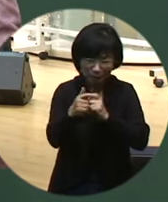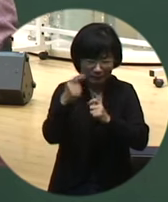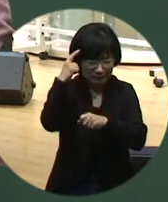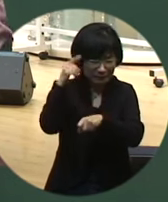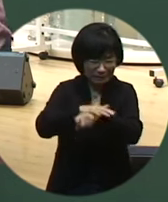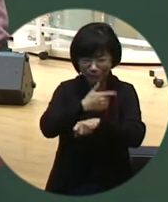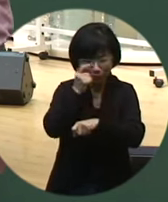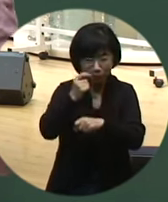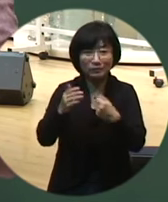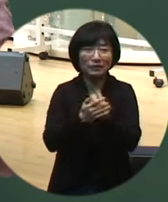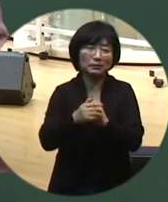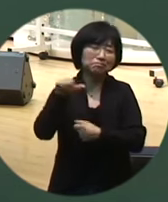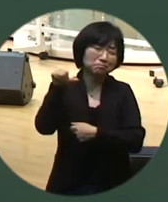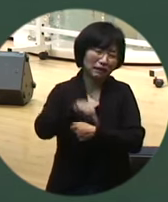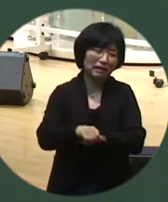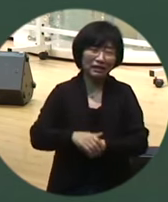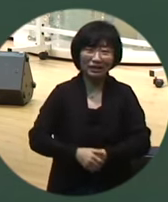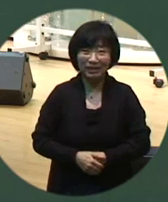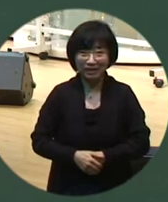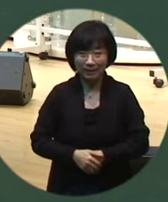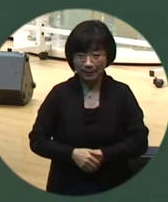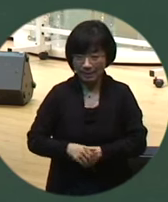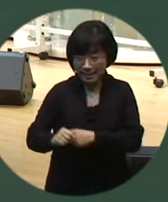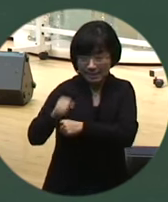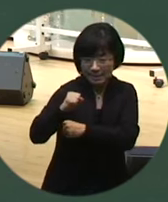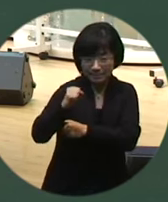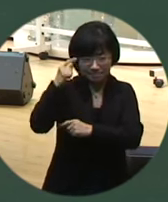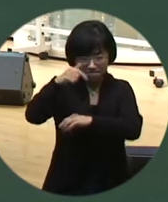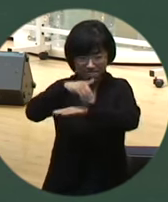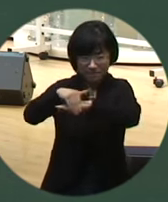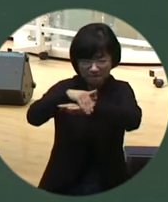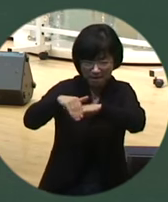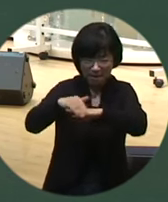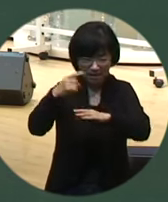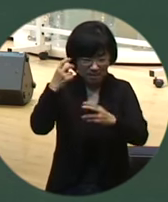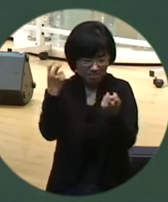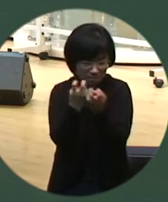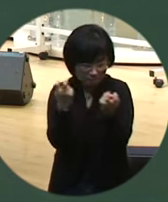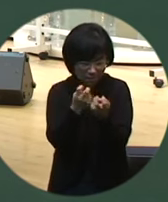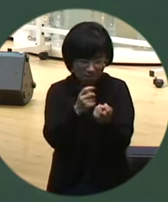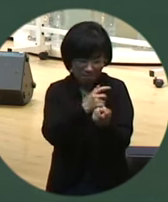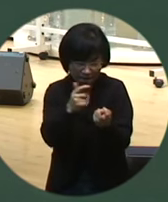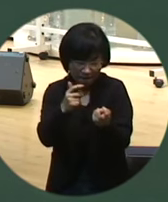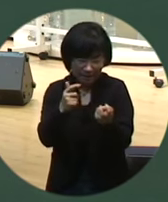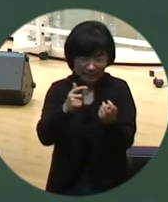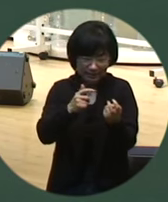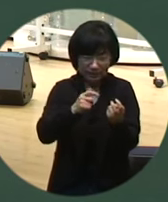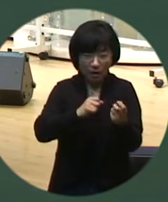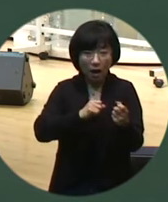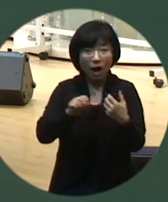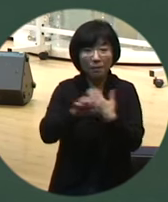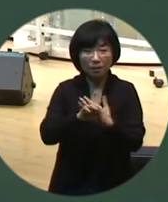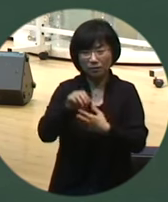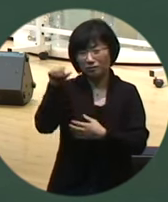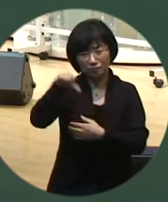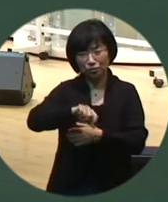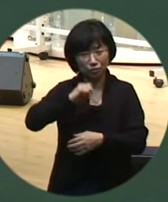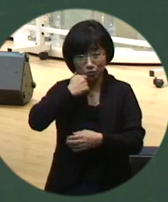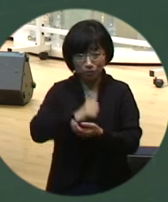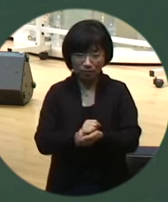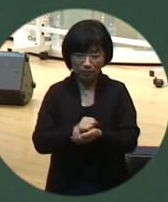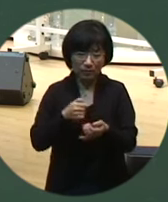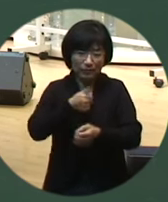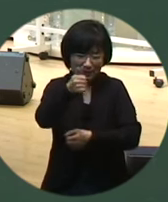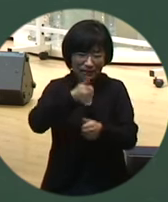why we lost. 아니 힘도 앞서고 전략도 앞서고 뭐 마음 중심 자세도 앞서는데 집니까? If we have the skill,